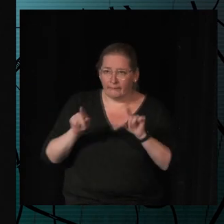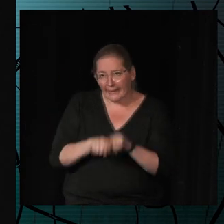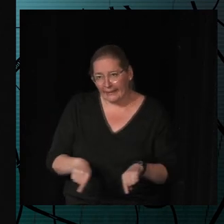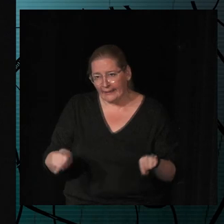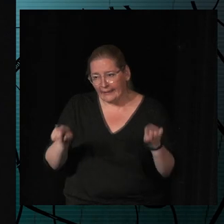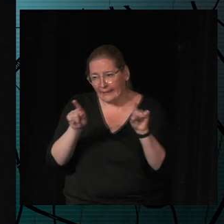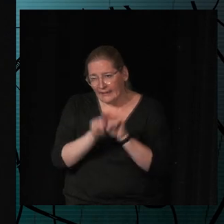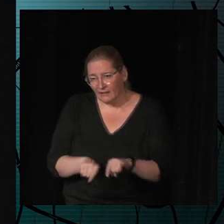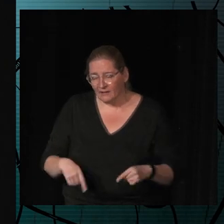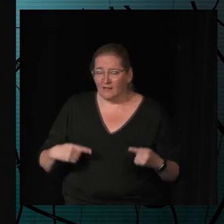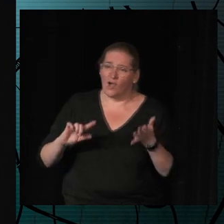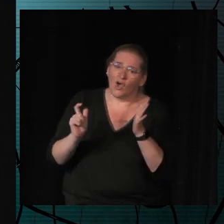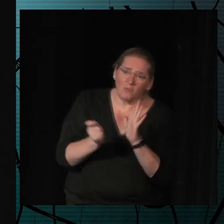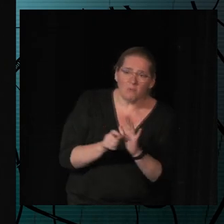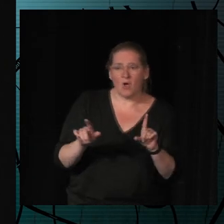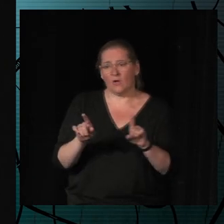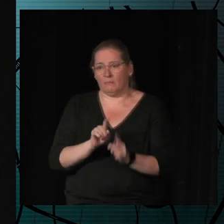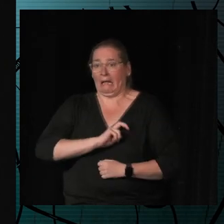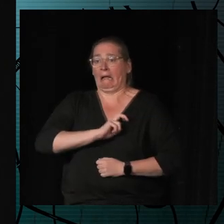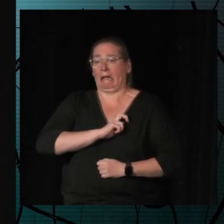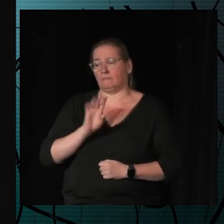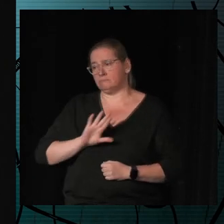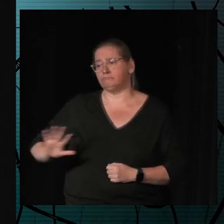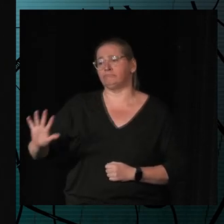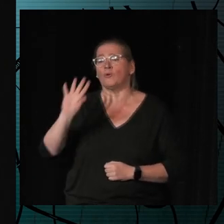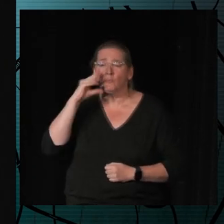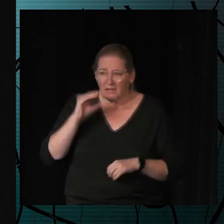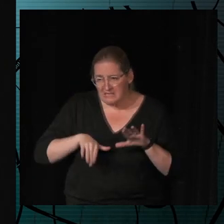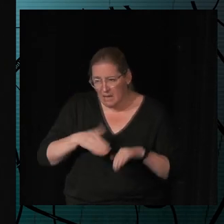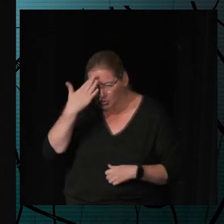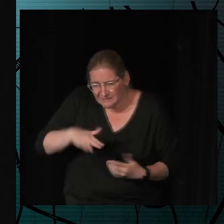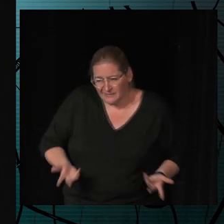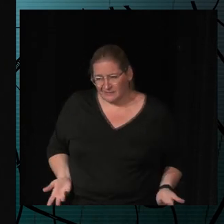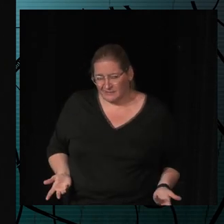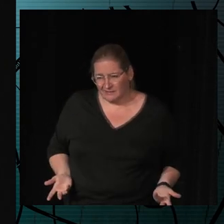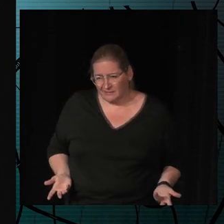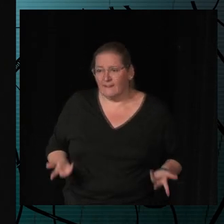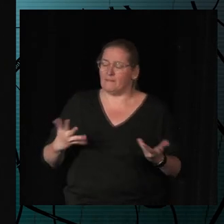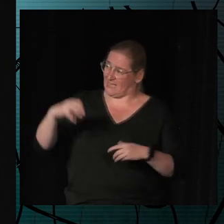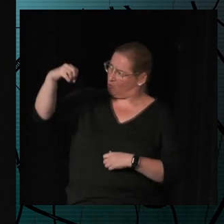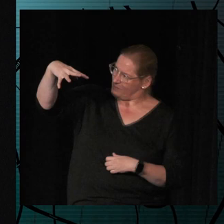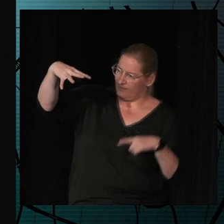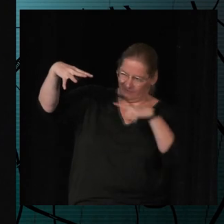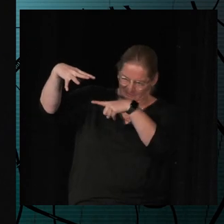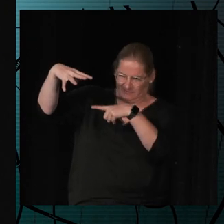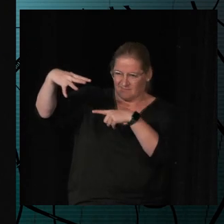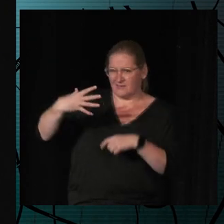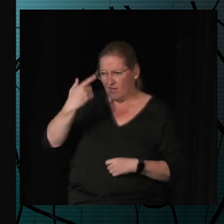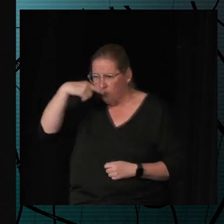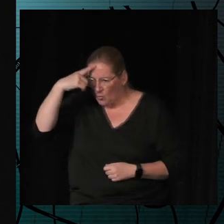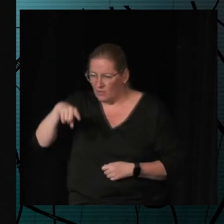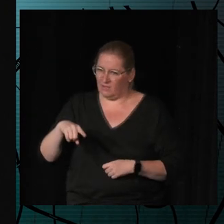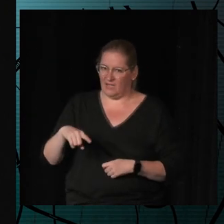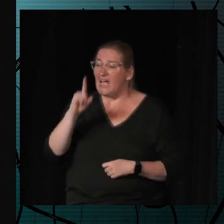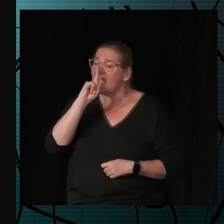comme comme des des moments de de terreur mais encore une fois l'aspect l'aspect lumineux je pense qu'il sert essentiellement d'outil de